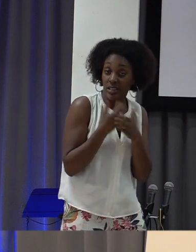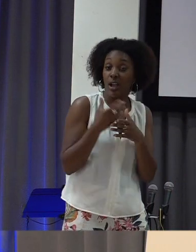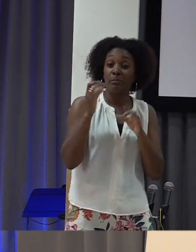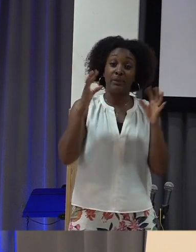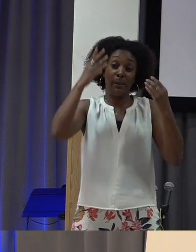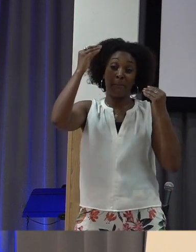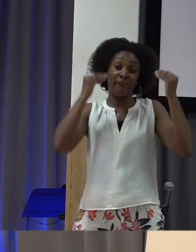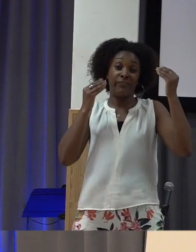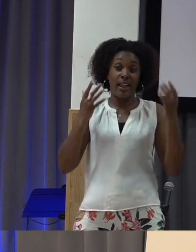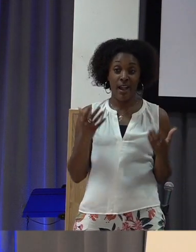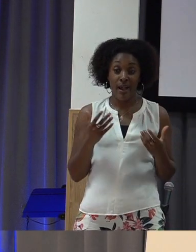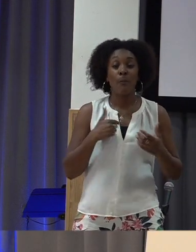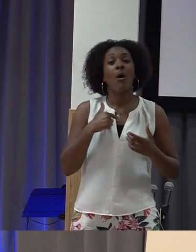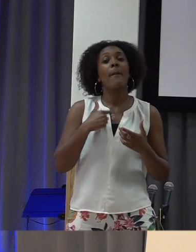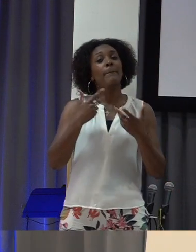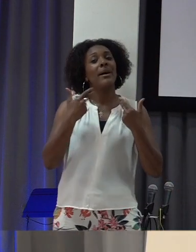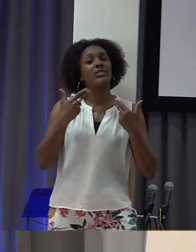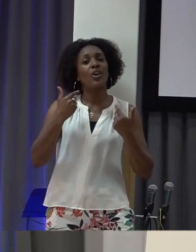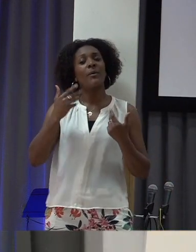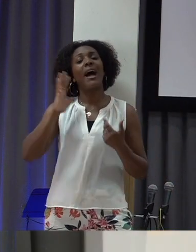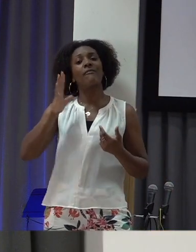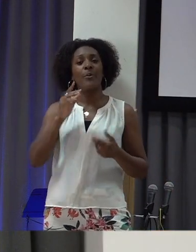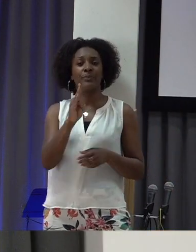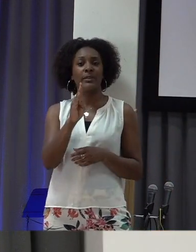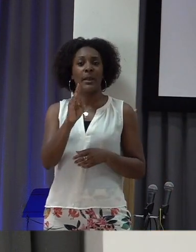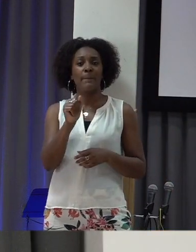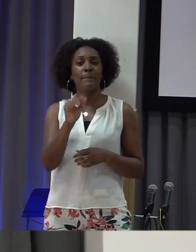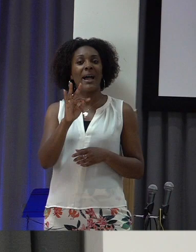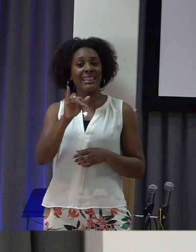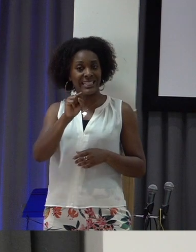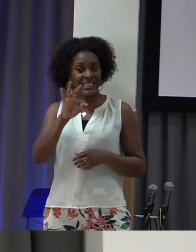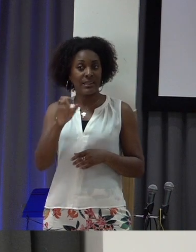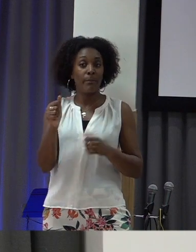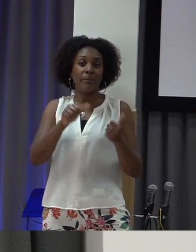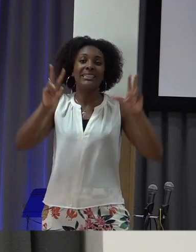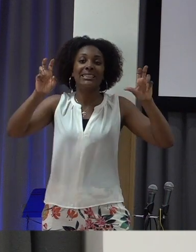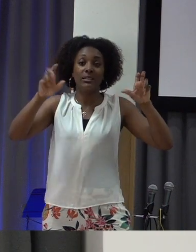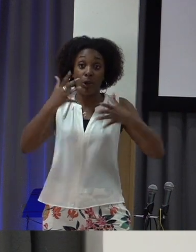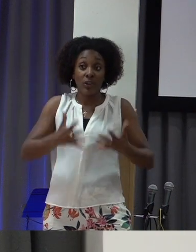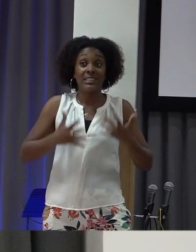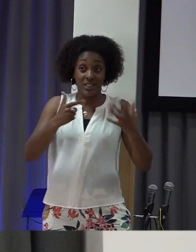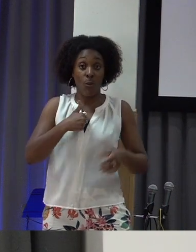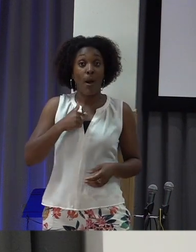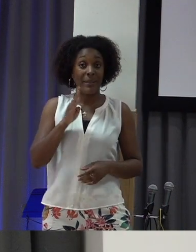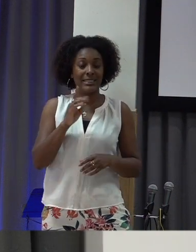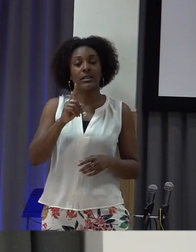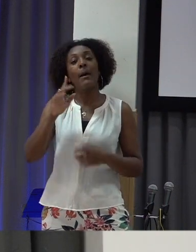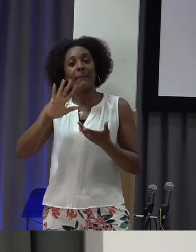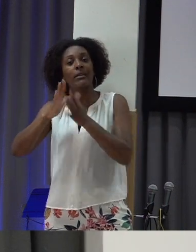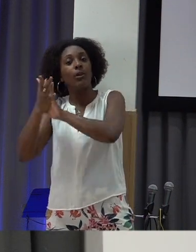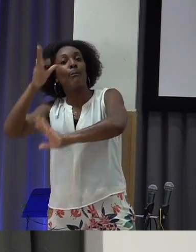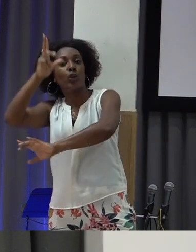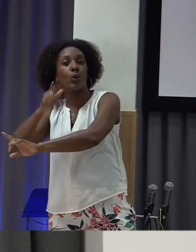pendant 10 ans. Et je suis dans la Pentecôte, évidemment, j'y suis revenu après, pour diverses raisons